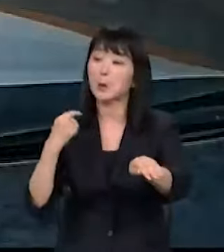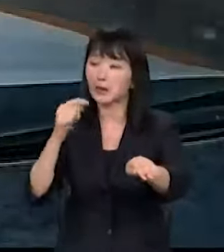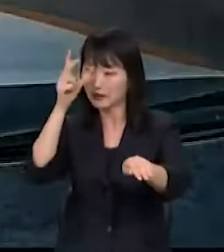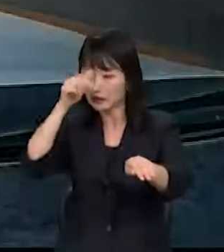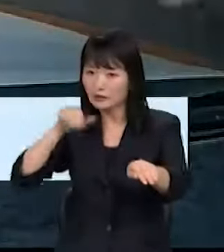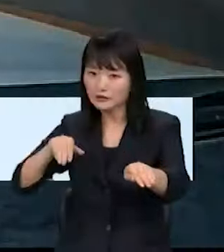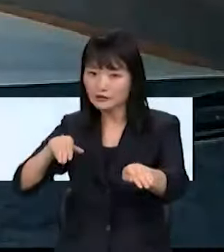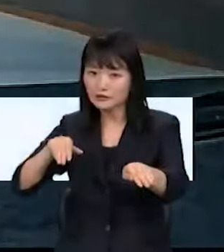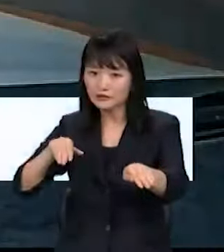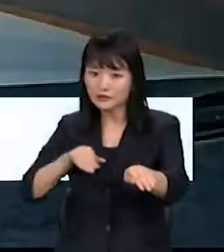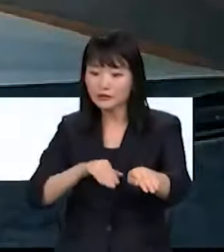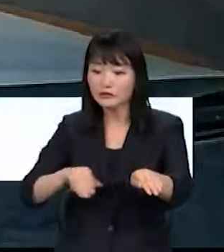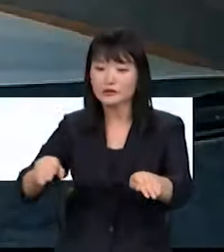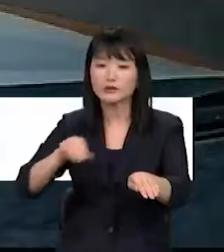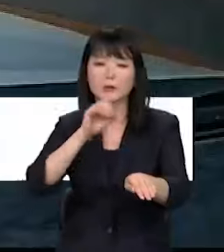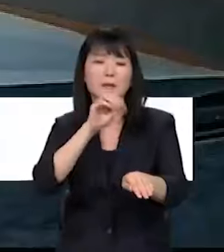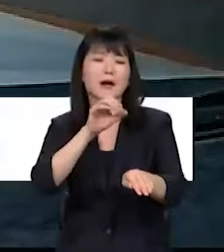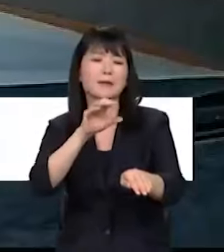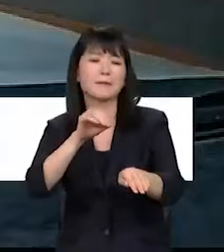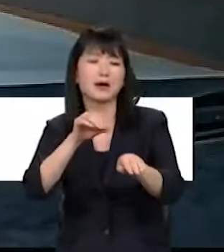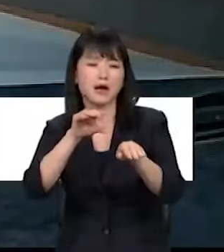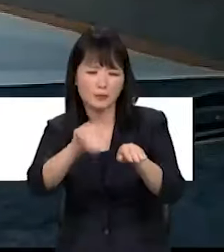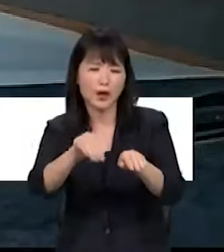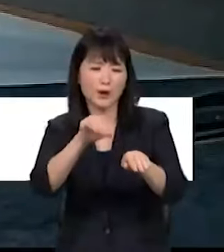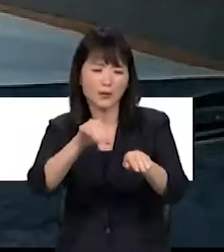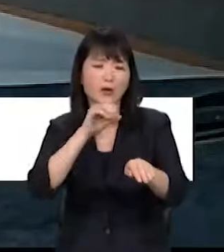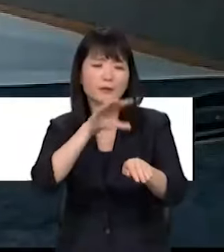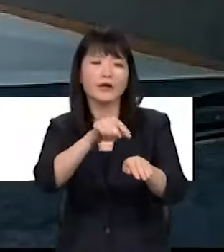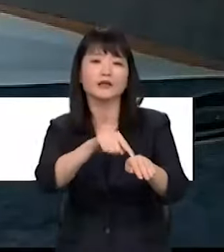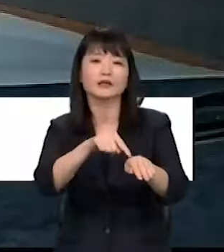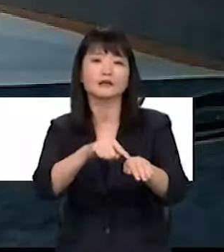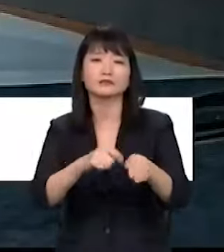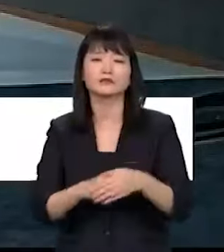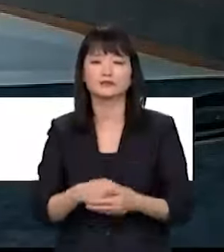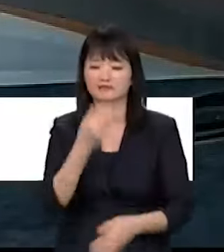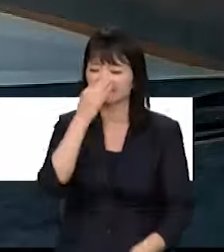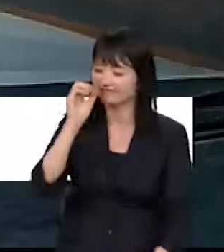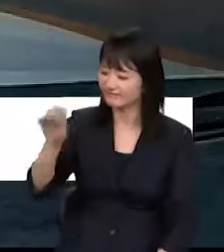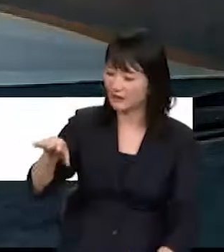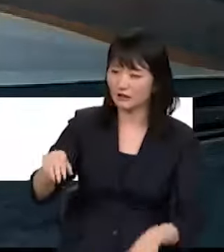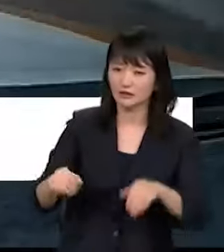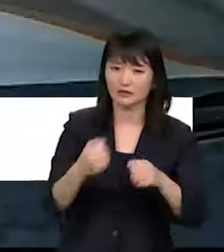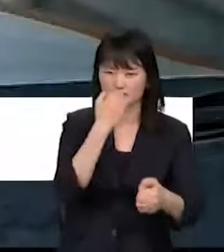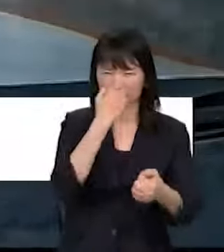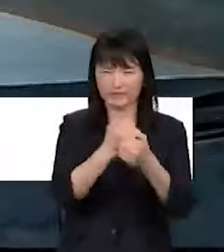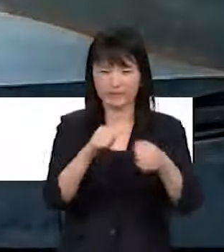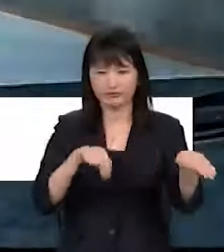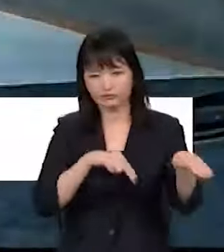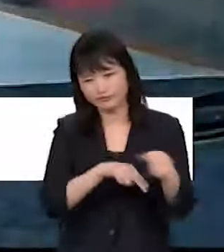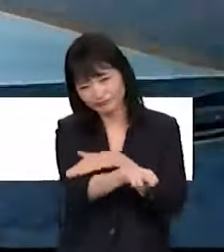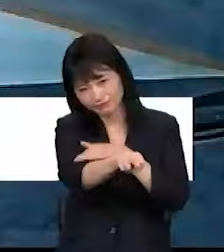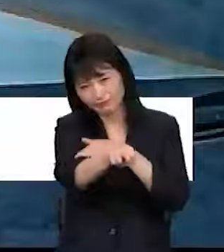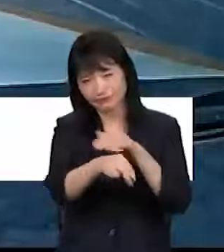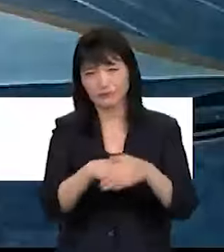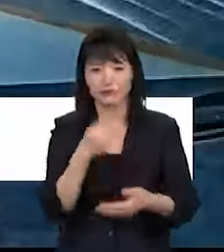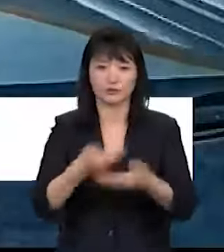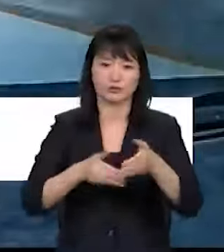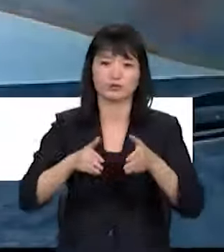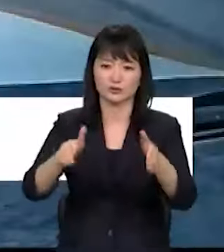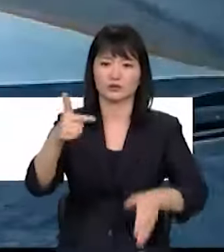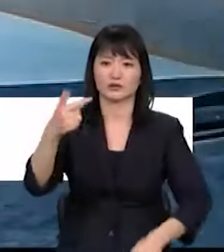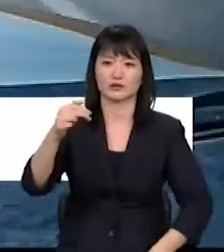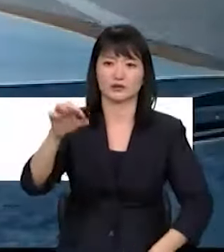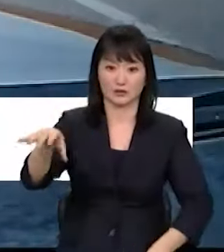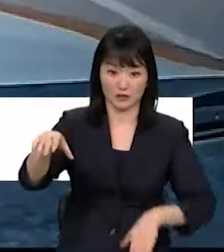경찰차가 각 길에 세우라고 정차 명령을 합니다이 차량 무시하고 달립니다 그대로 고속도로 목으로